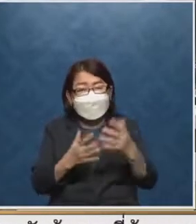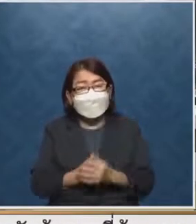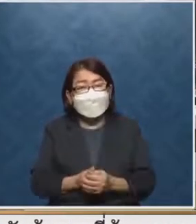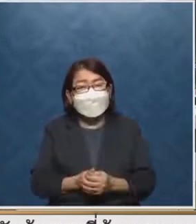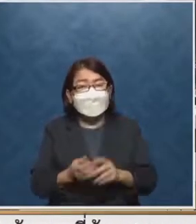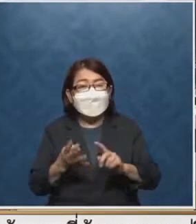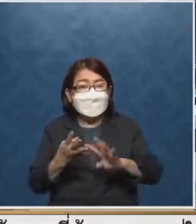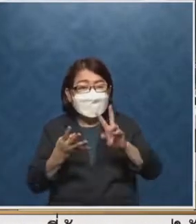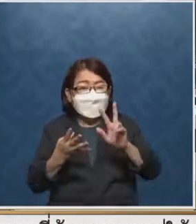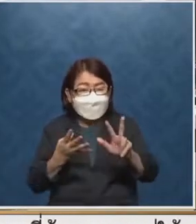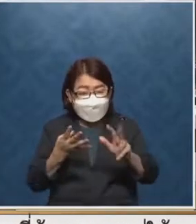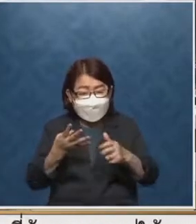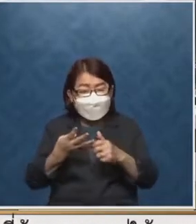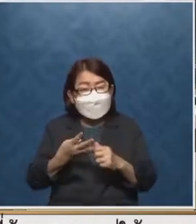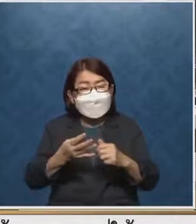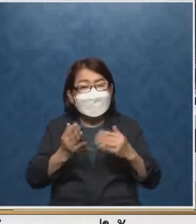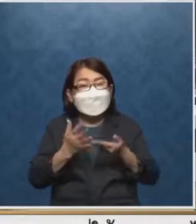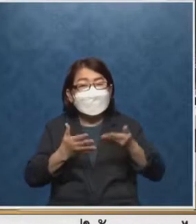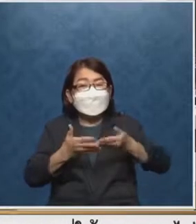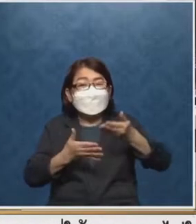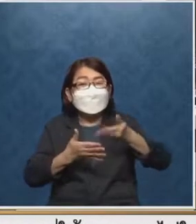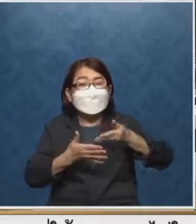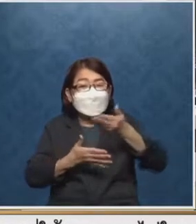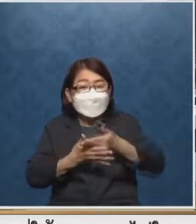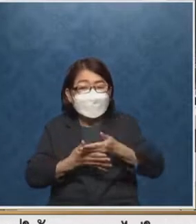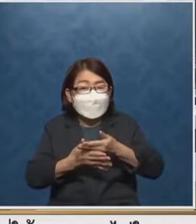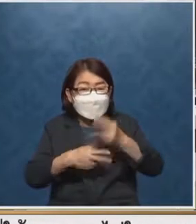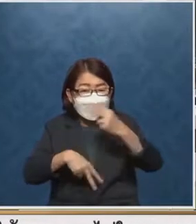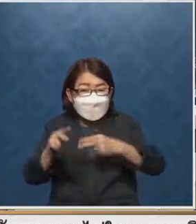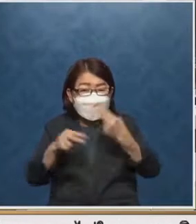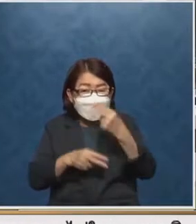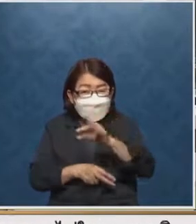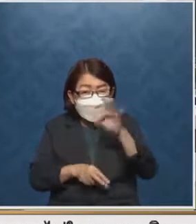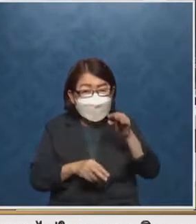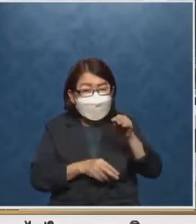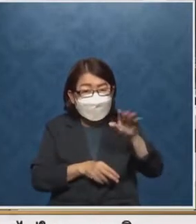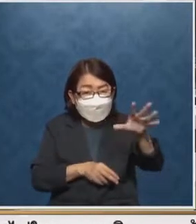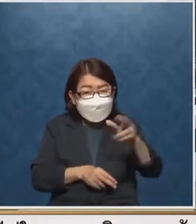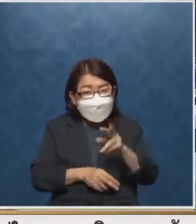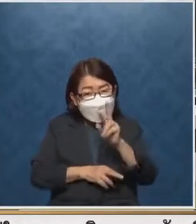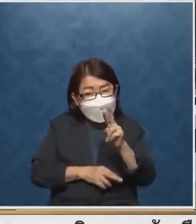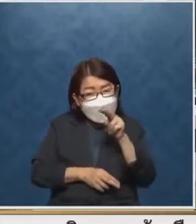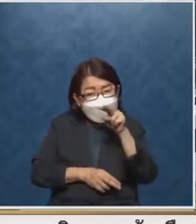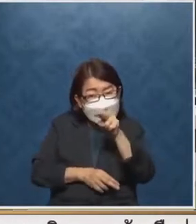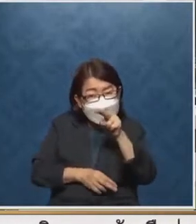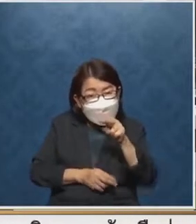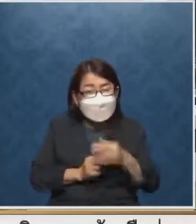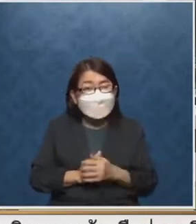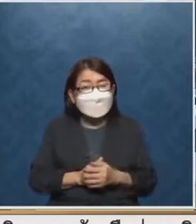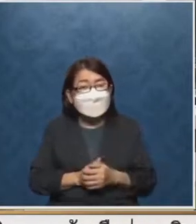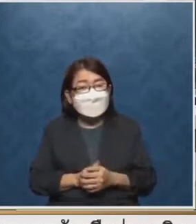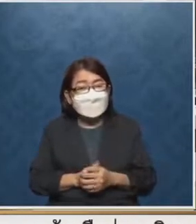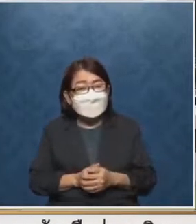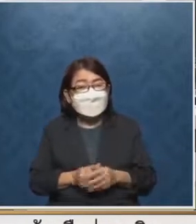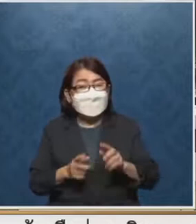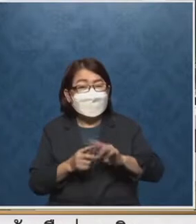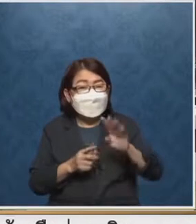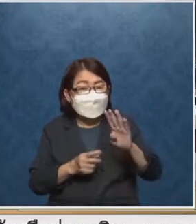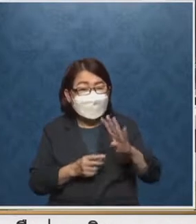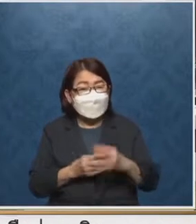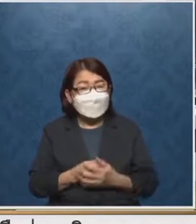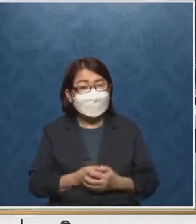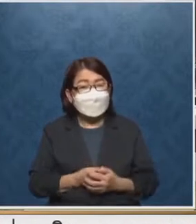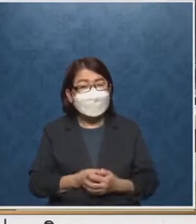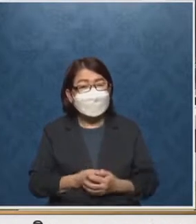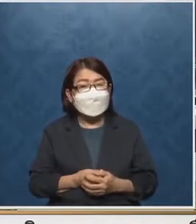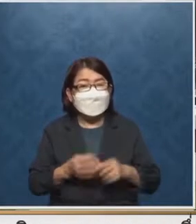สตร์ที่3กระบวนการคัดกรองเฝ้าระวังและรู้เท่าทันสื่อยุทธศาสตร์ที่4